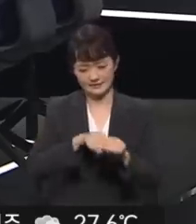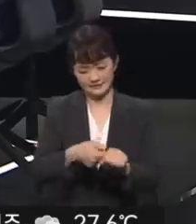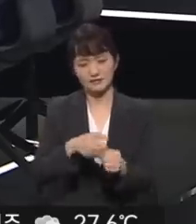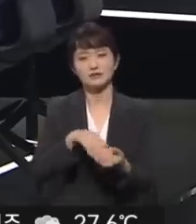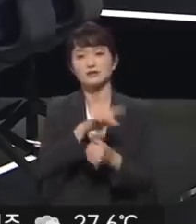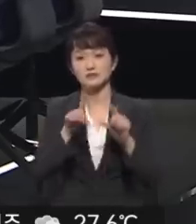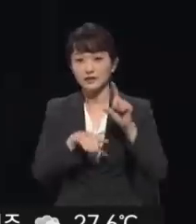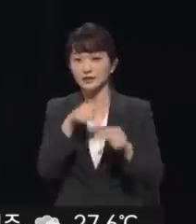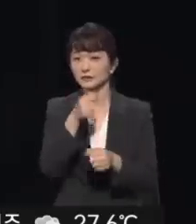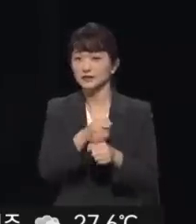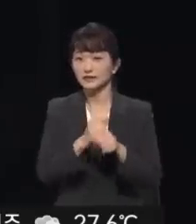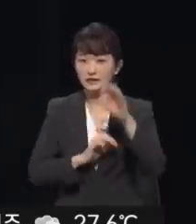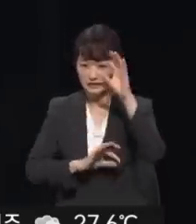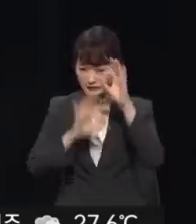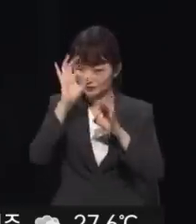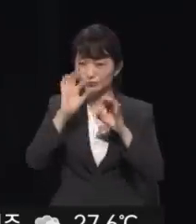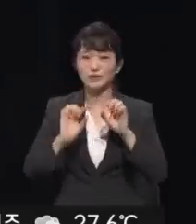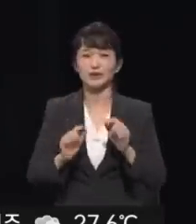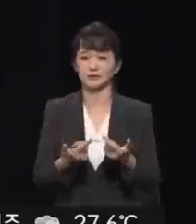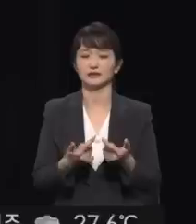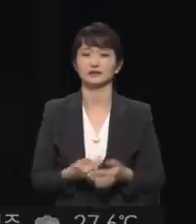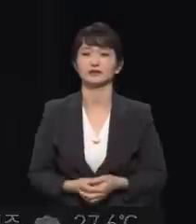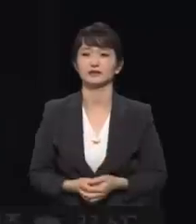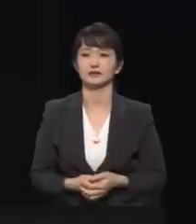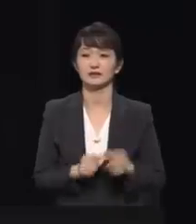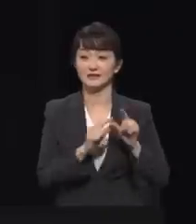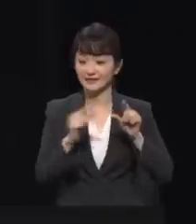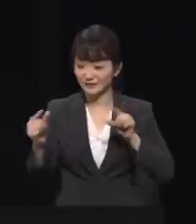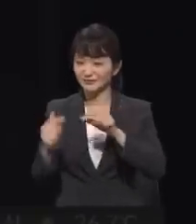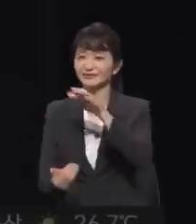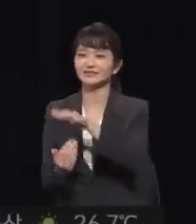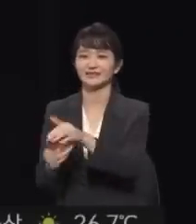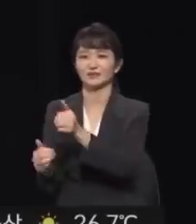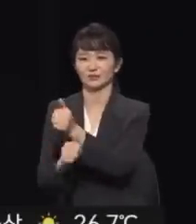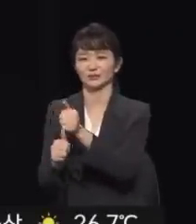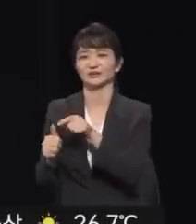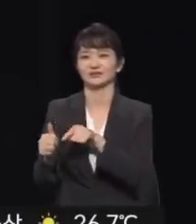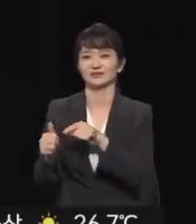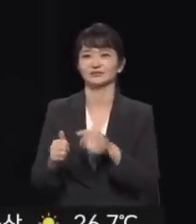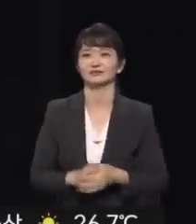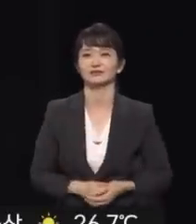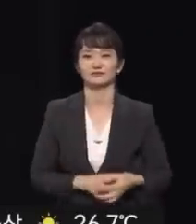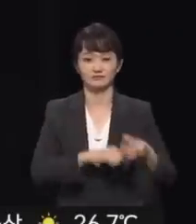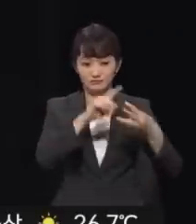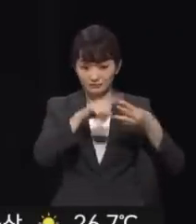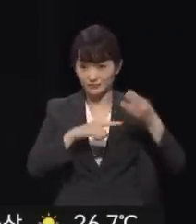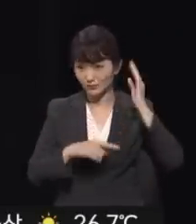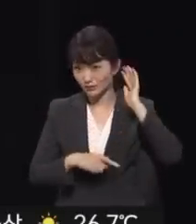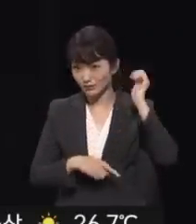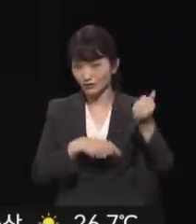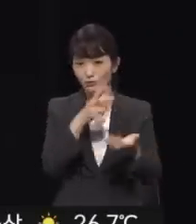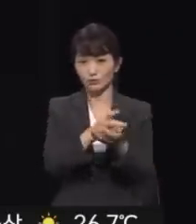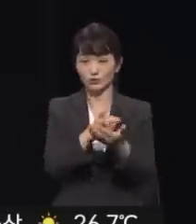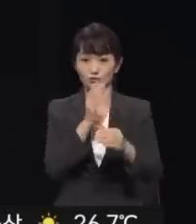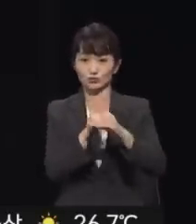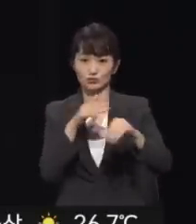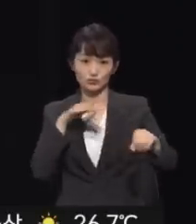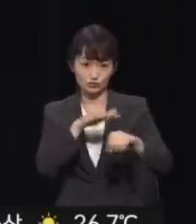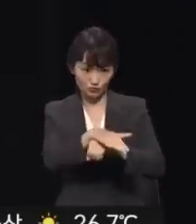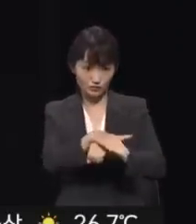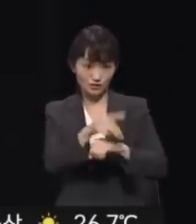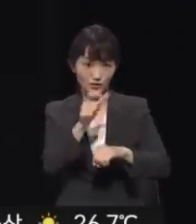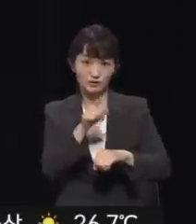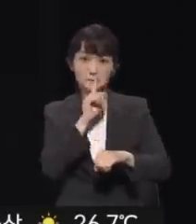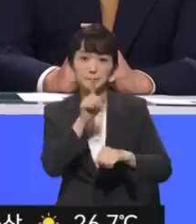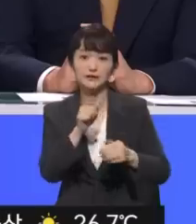거잖아요 실수가 아니라 법원의 판단을 일부 채 외국인들이 내나요 그러면 유성열 대통령이 계속 법치를 강조했는데 이른바